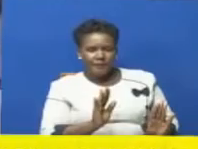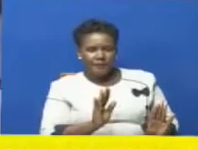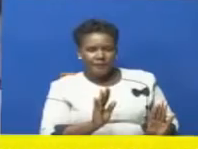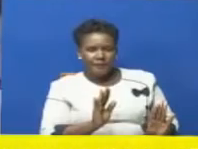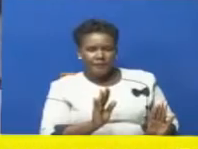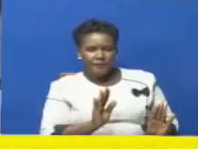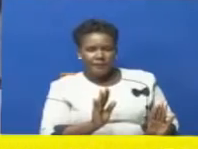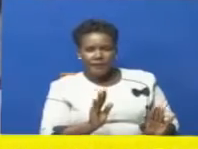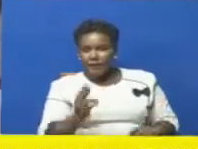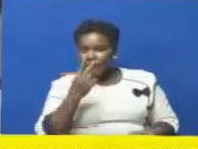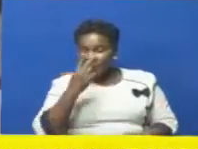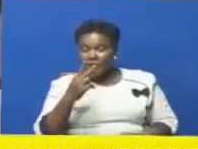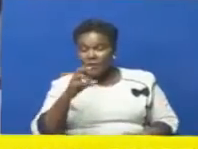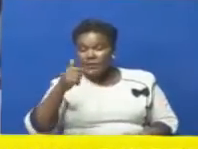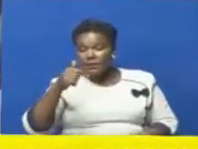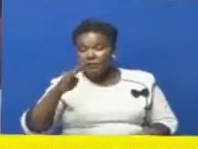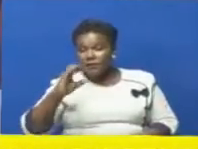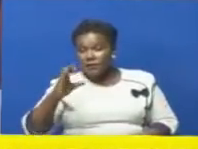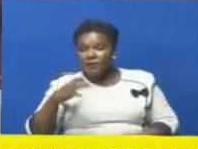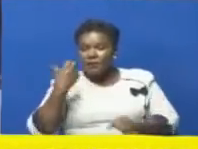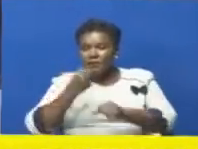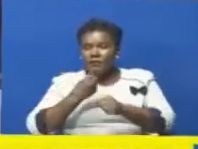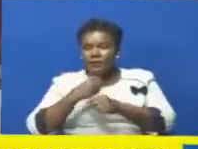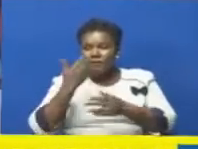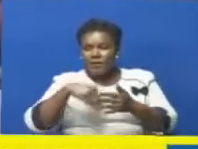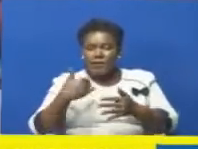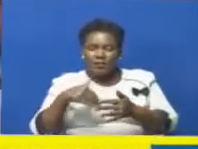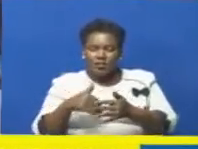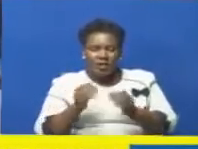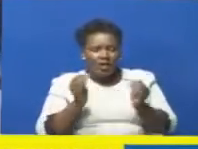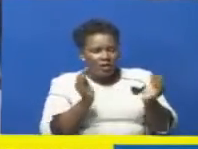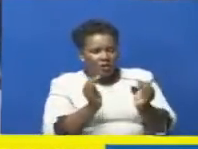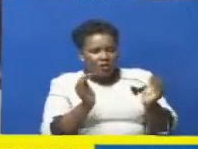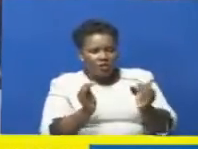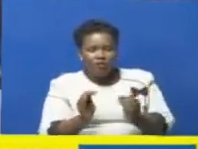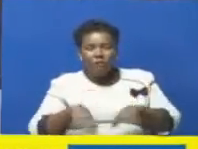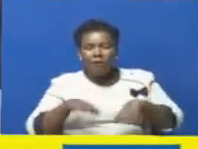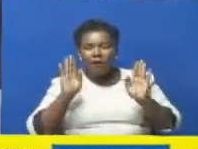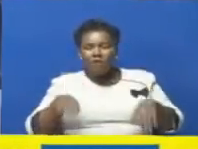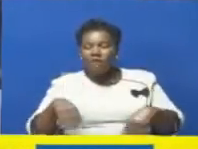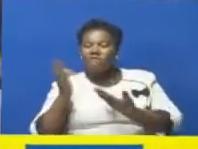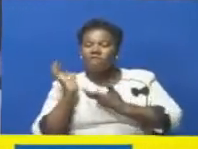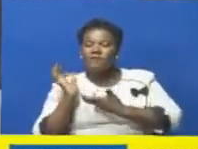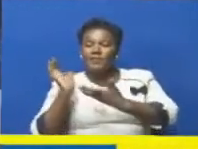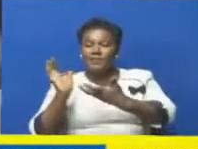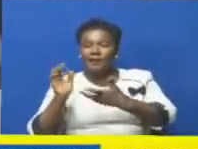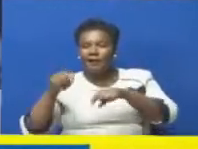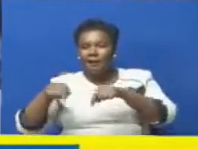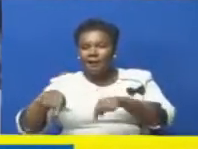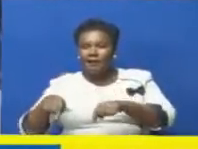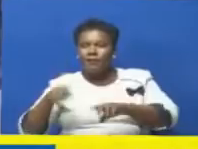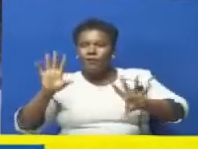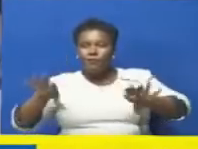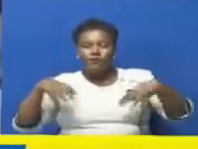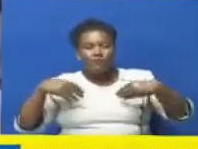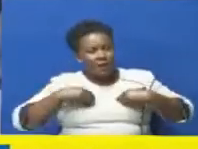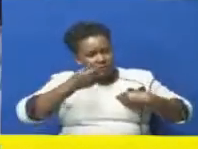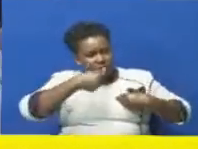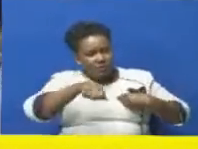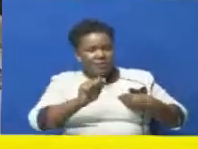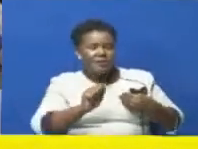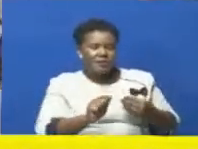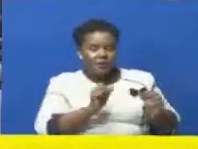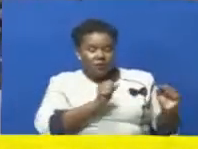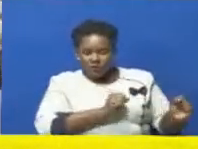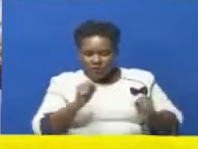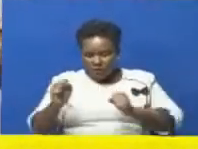wamekopa. Mtazamaji wa TBC, ni wafanyabiashara ndogo ndogo maarufu kama machinga ambao kwa siku ya leo wamekubali kwa hiari yao bila